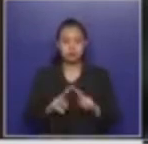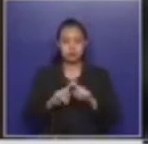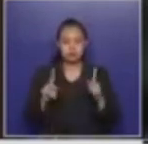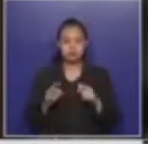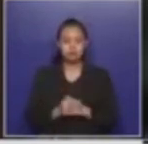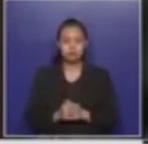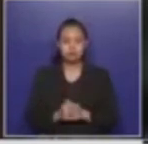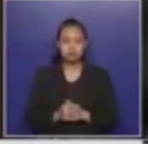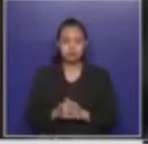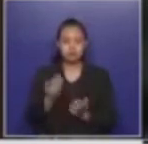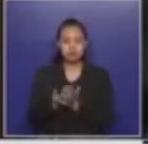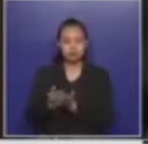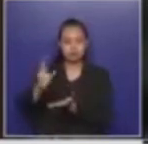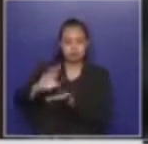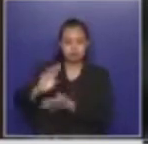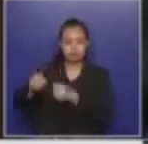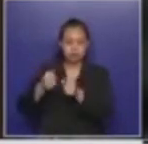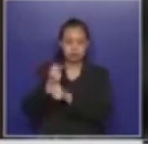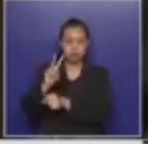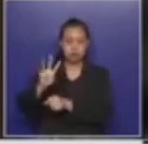นี่นะครับเราเจอสถานการณ์โควิชแต่ธรรมดารครับงบประมาณปี6 4